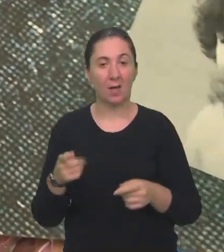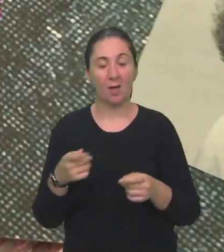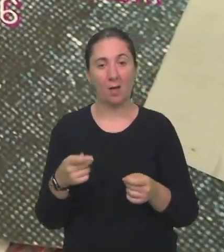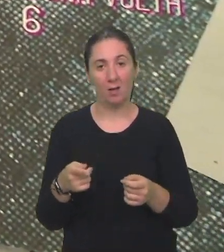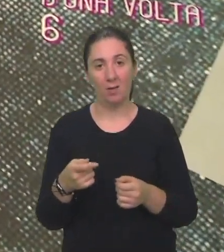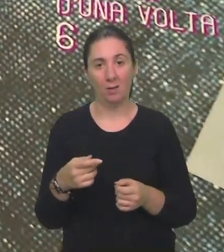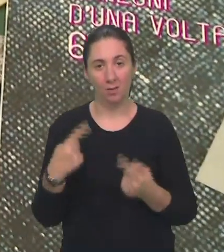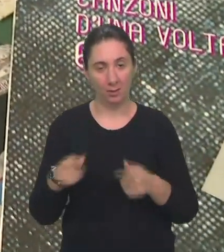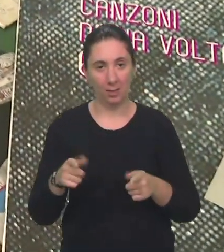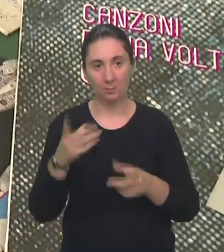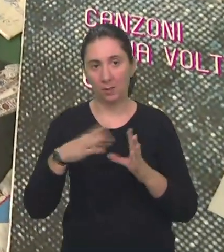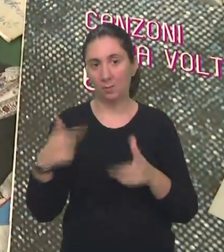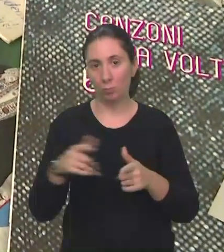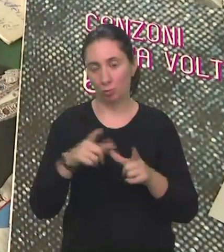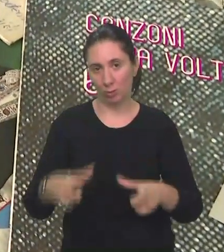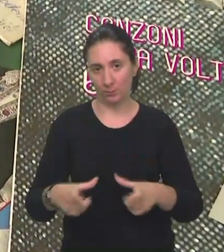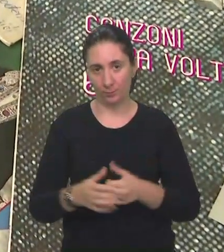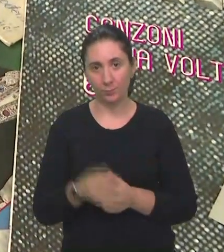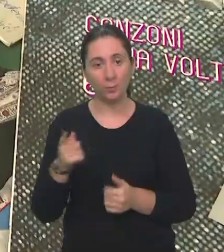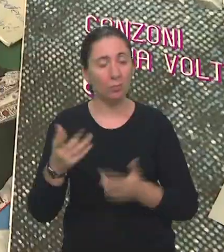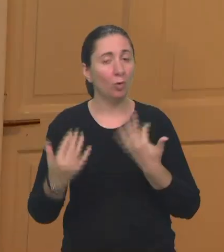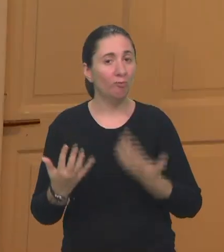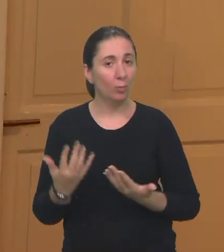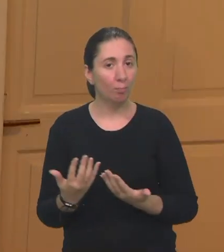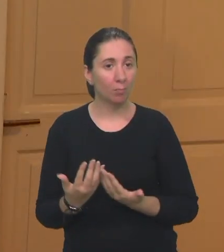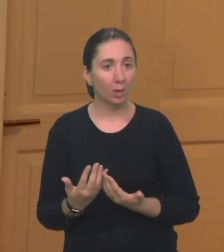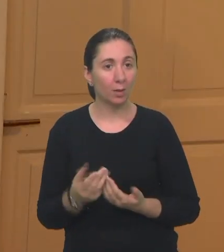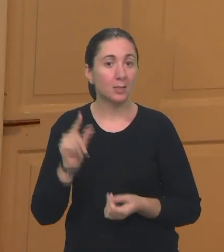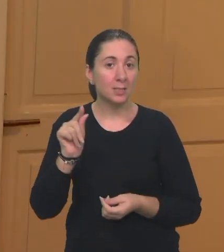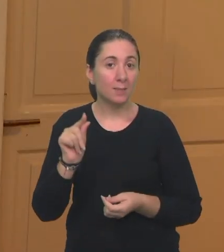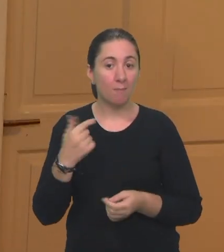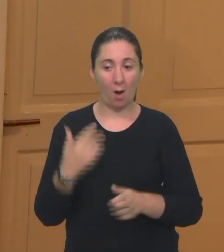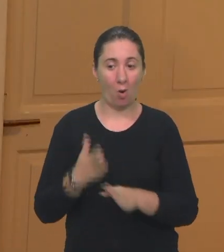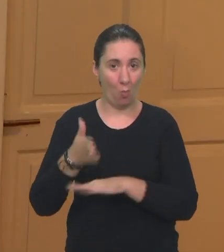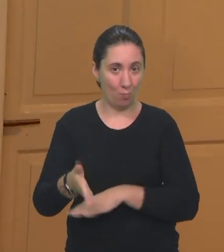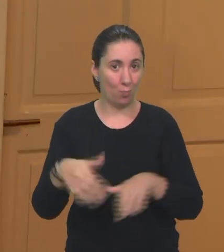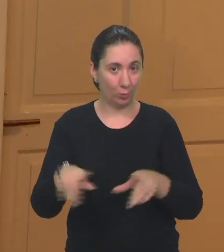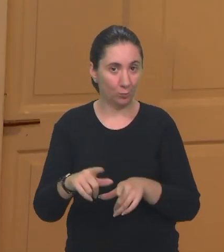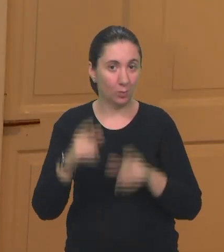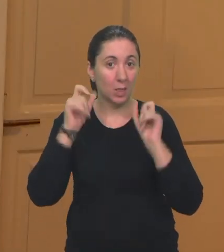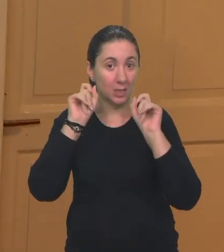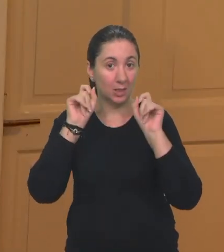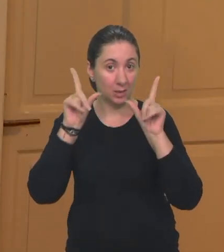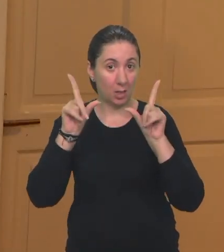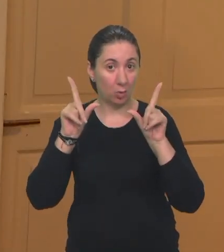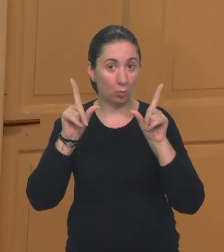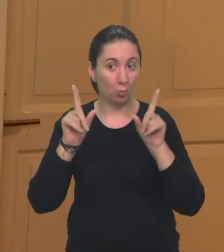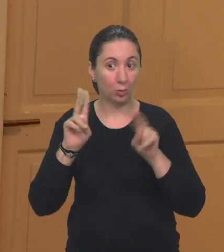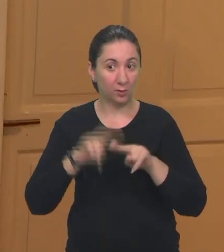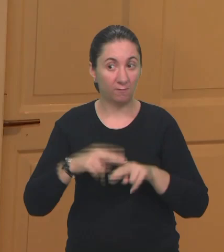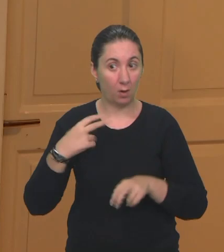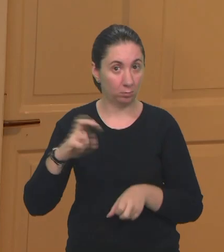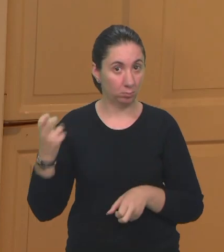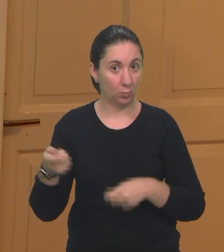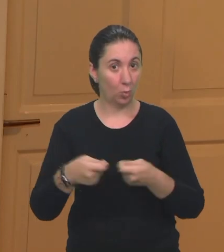na gramofonu. Ovo je prilika da se malo tu posjetimo i iznenadio me zapravo poziv